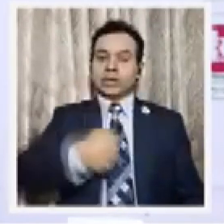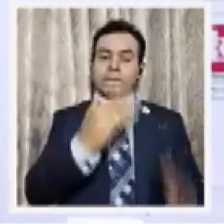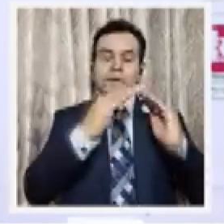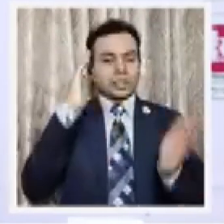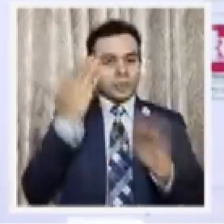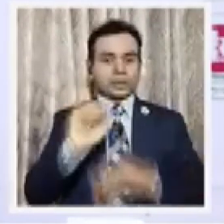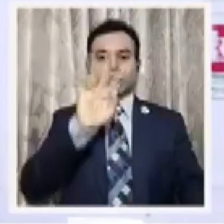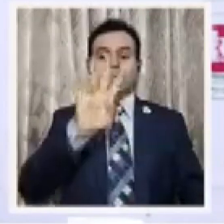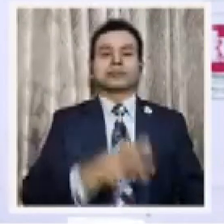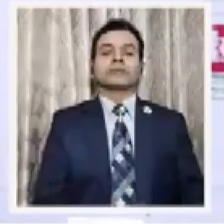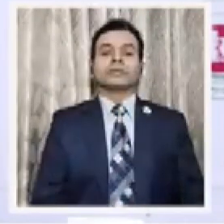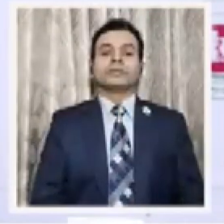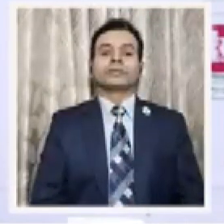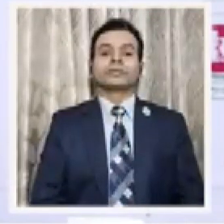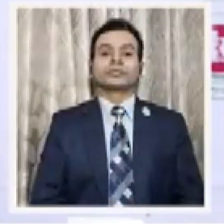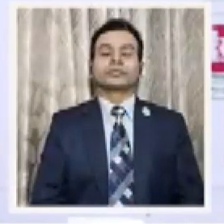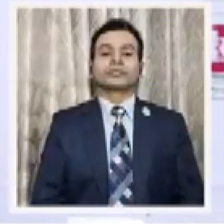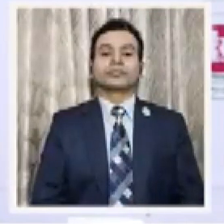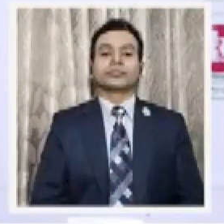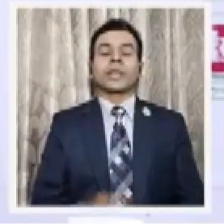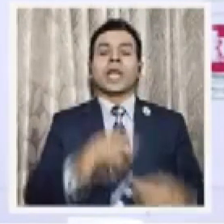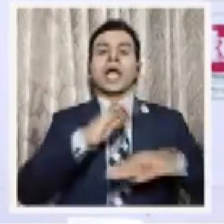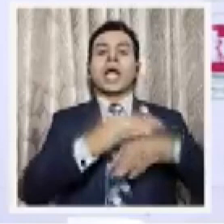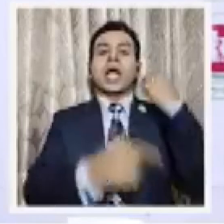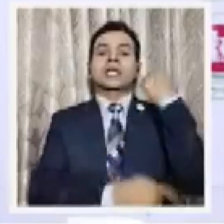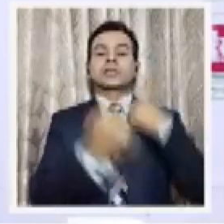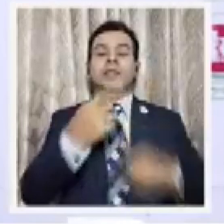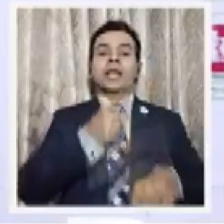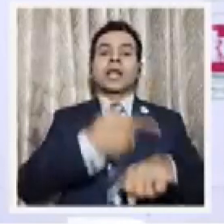24 ঘন্টায় হাসপাতালে মৃত্যুবরণ করেছেন 33 জন এবং বাড়িতে 4 জন।